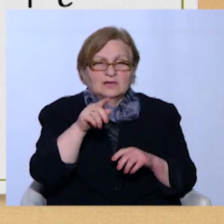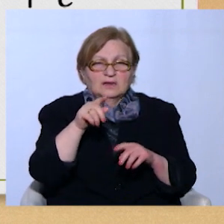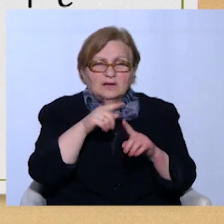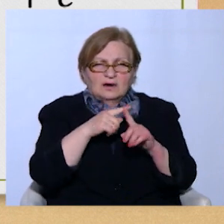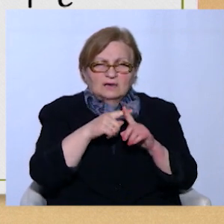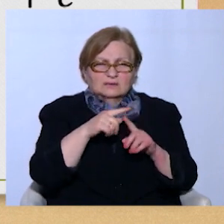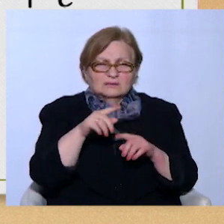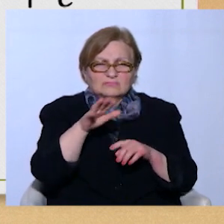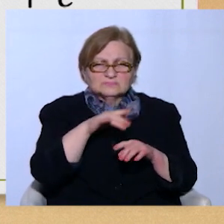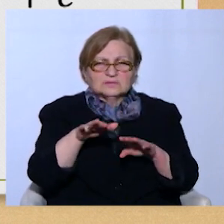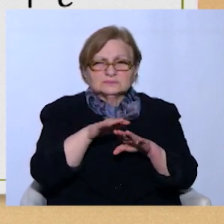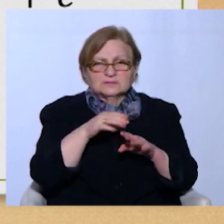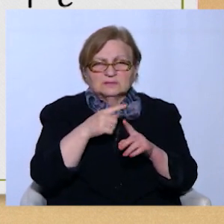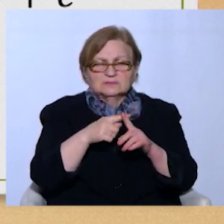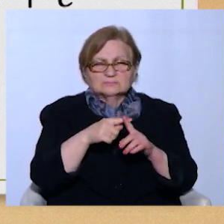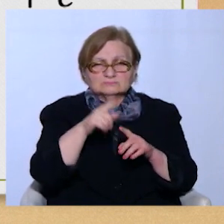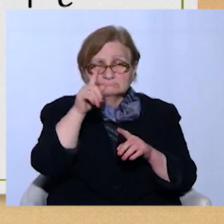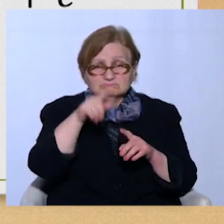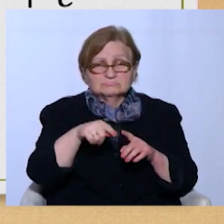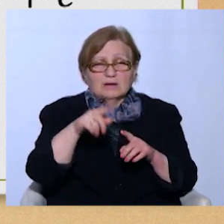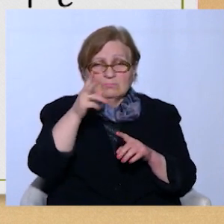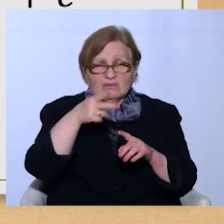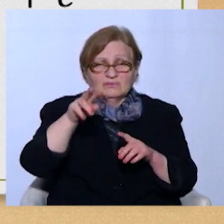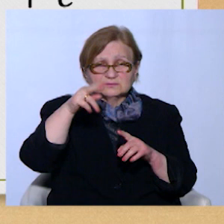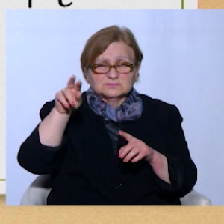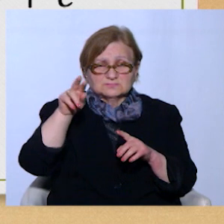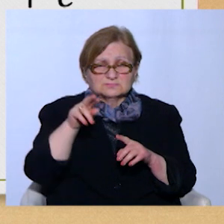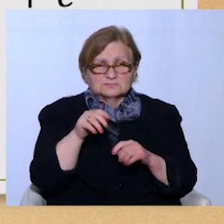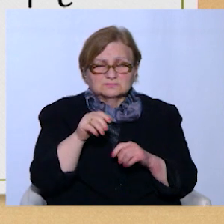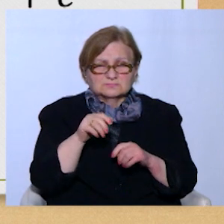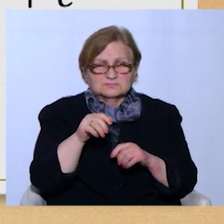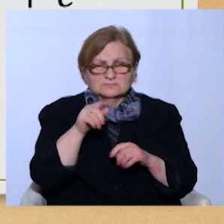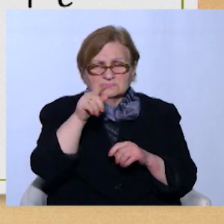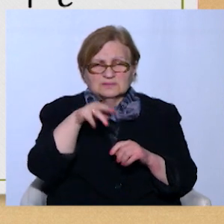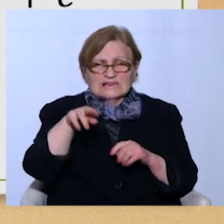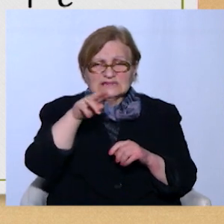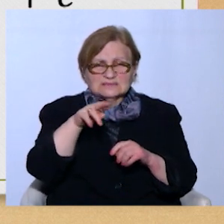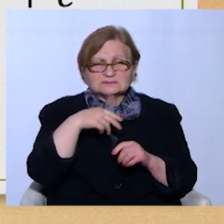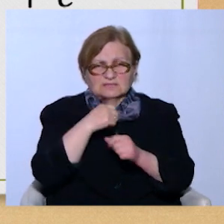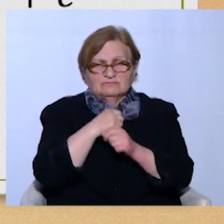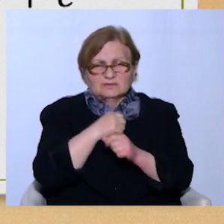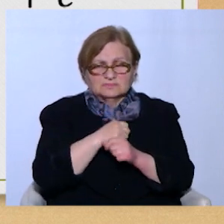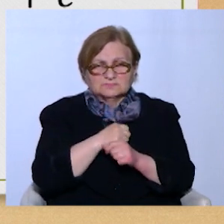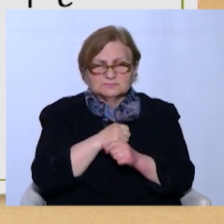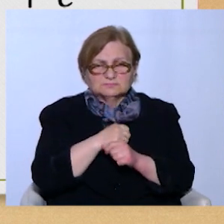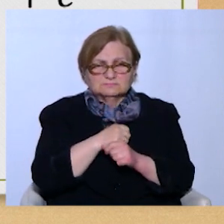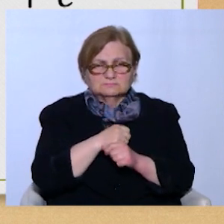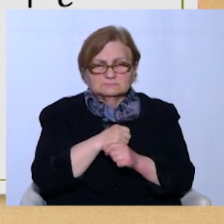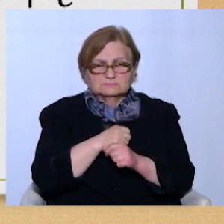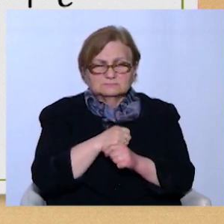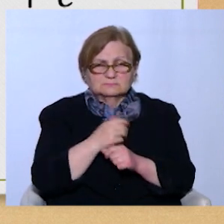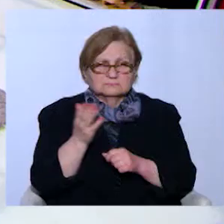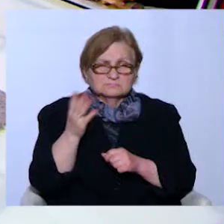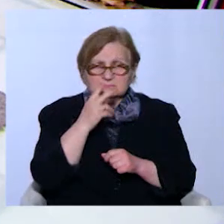+ bx + c და უკვე ამ კვადრატული ფუნქციის დისკრიმინანტს დავაკვირდეთ.